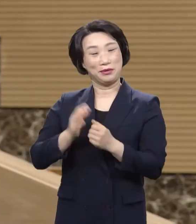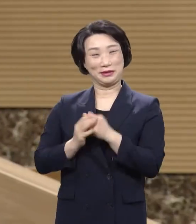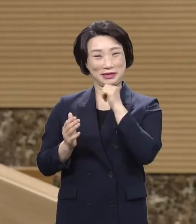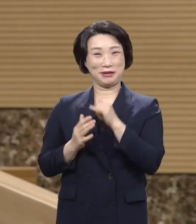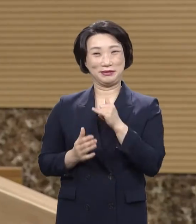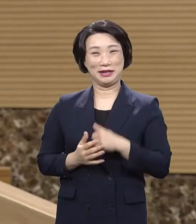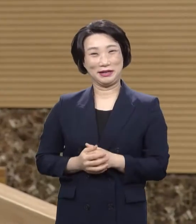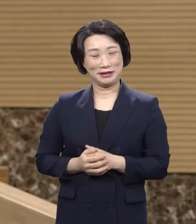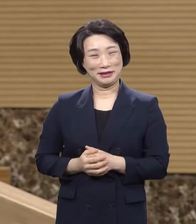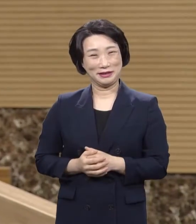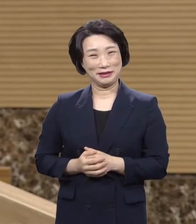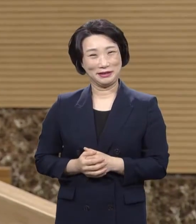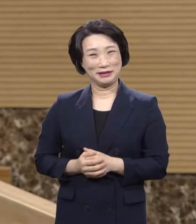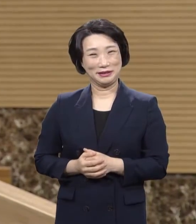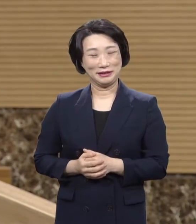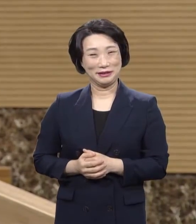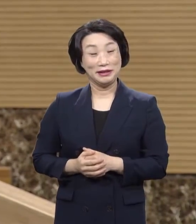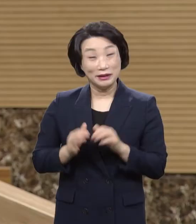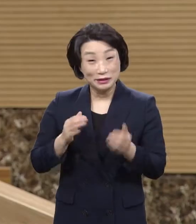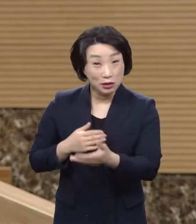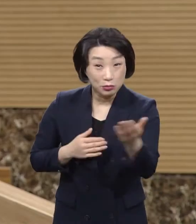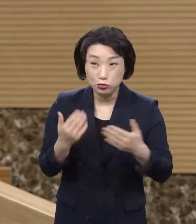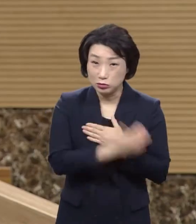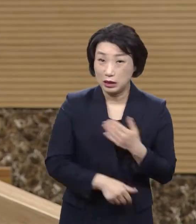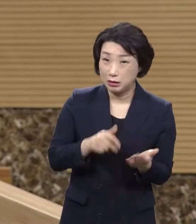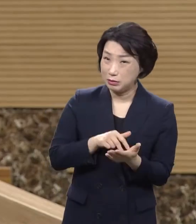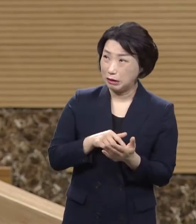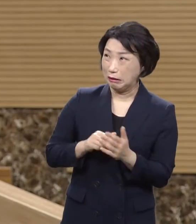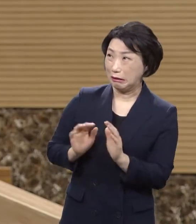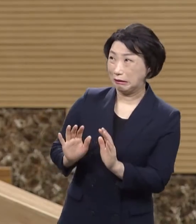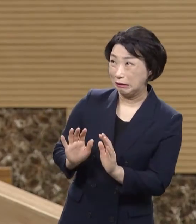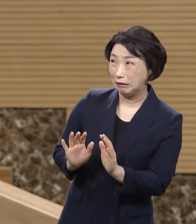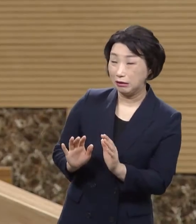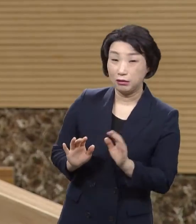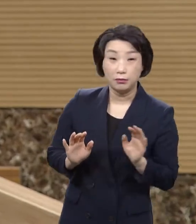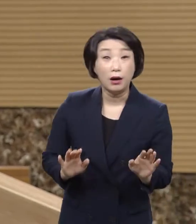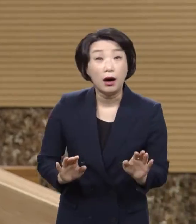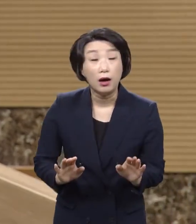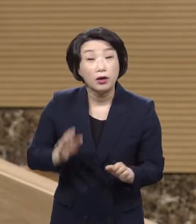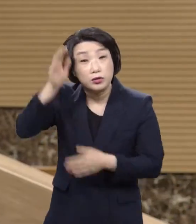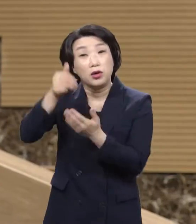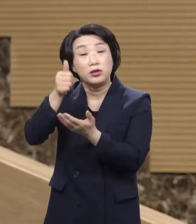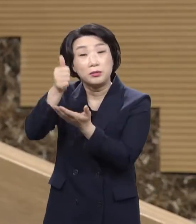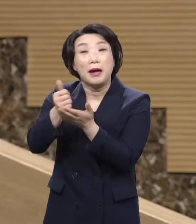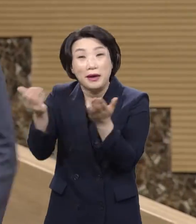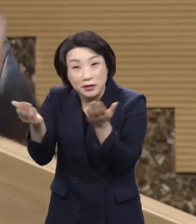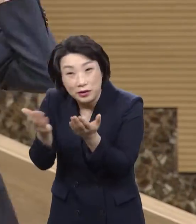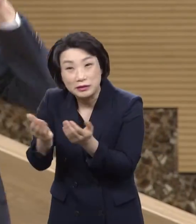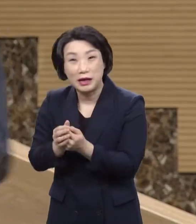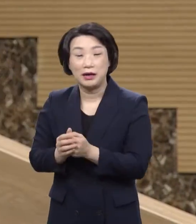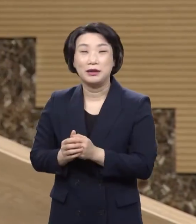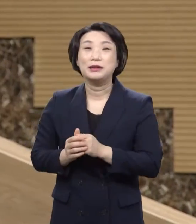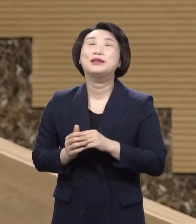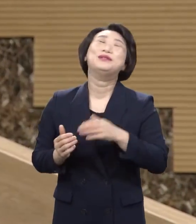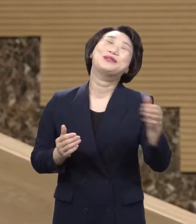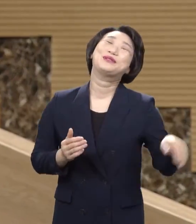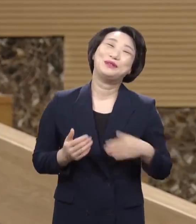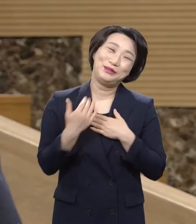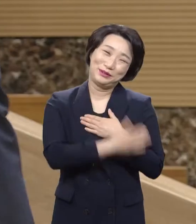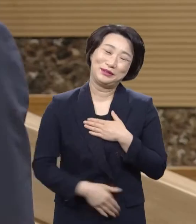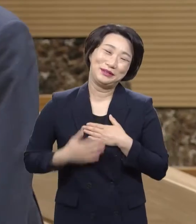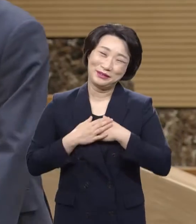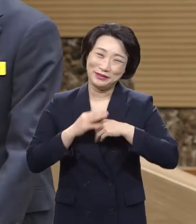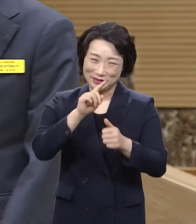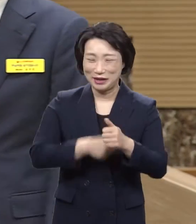성령님이시라는 거. 근데 육신이 굴복을 않는데 성령의 역사 앞에는 그냥 굴복한다 이